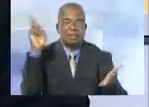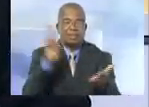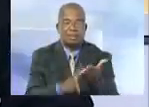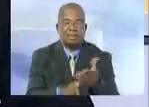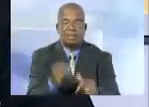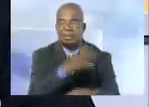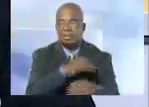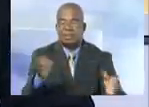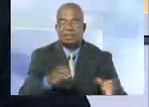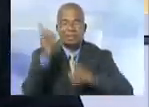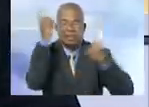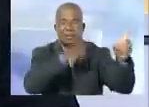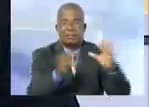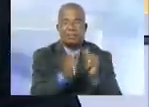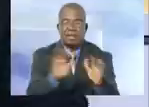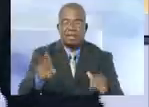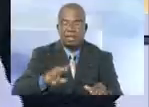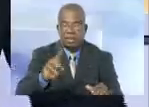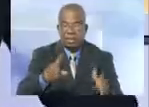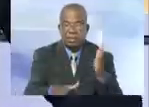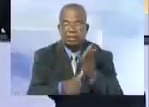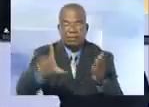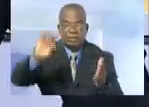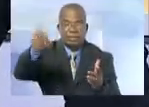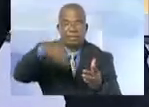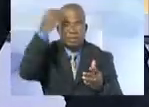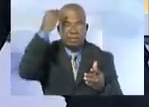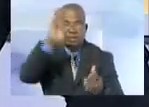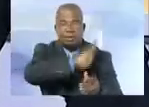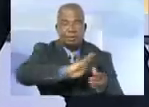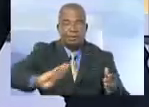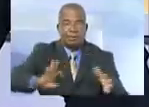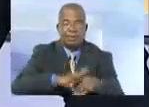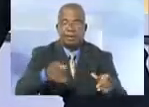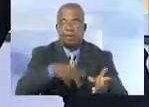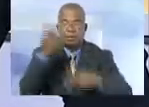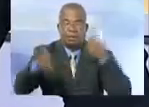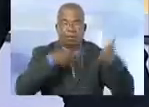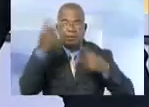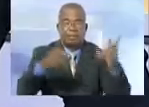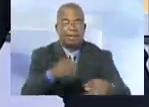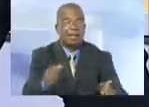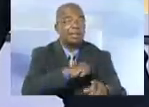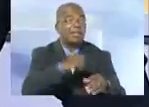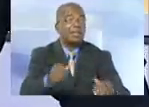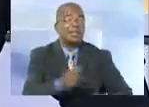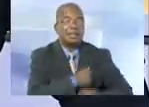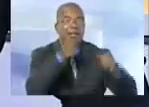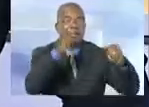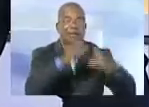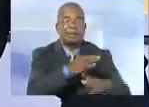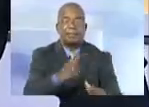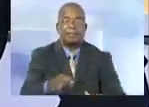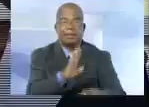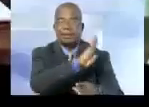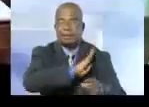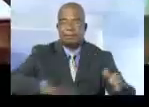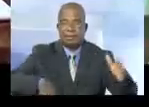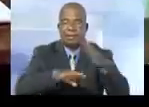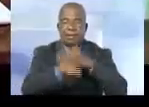vice-premier ministre belge. Ce protocole est relatif au stationnement des forces armées belges en Côte d'Ivoire. Honorine Angouri,